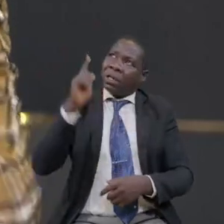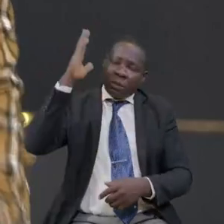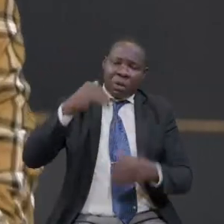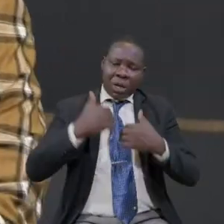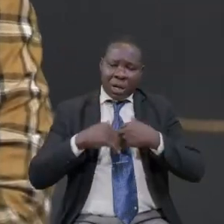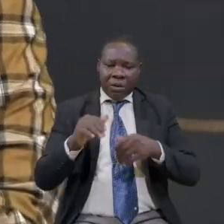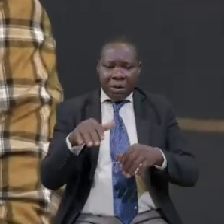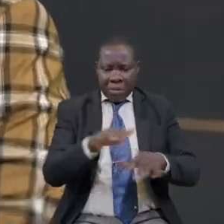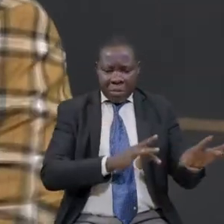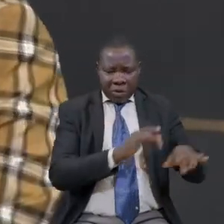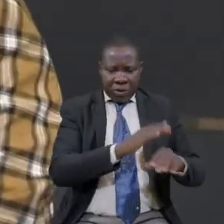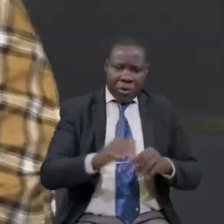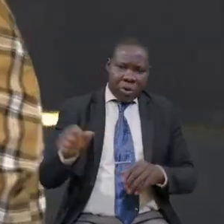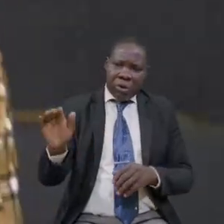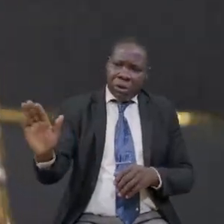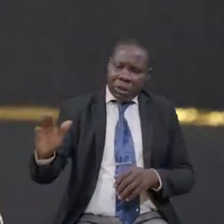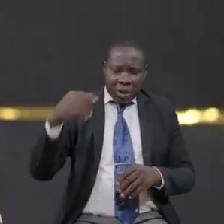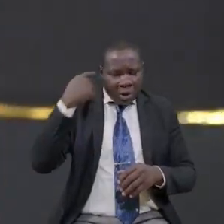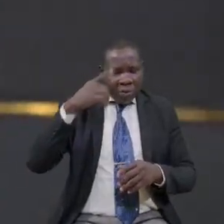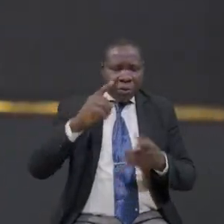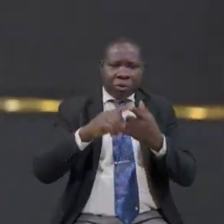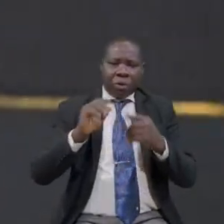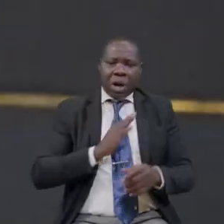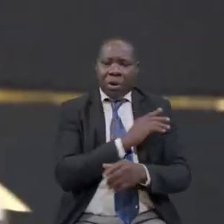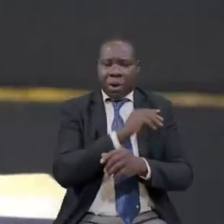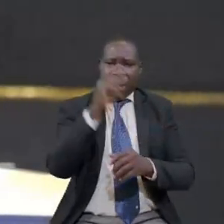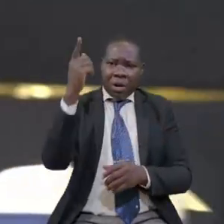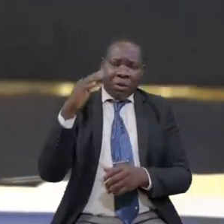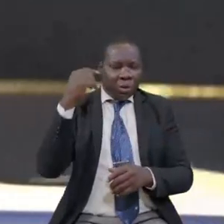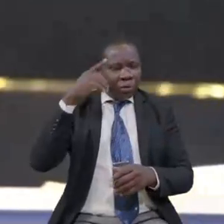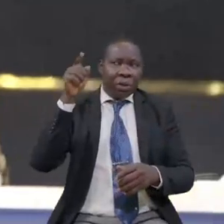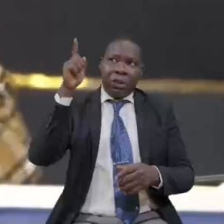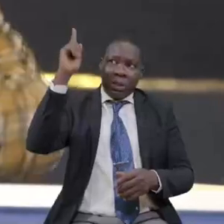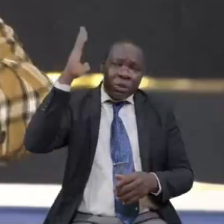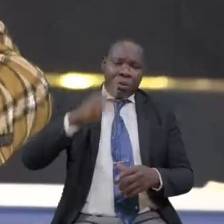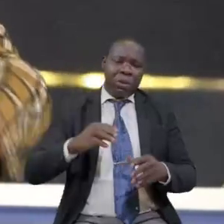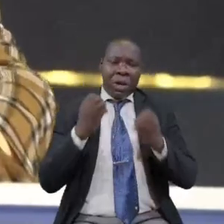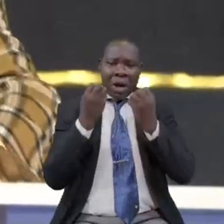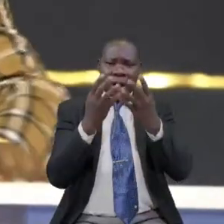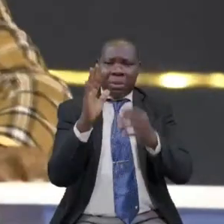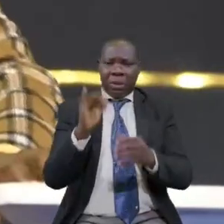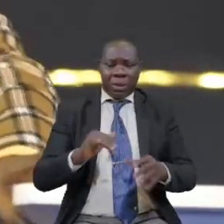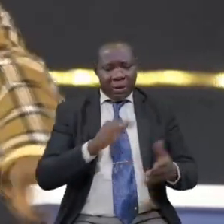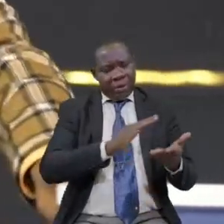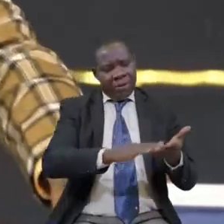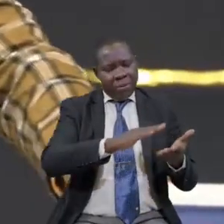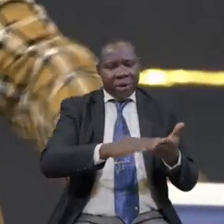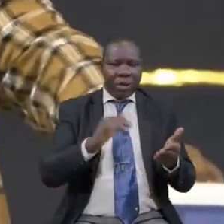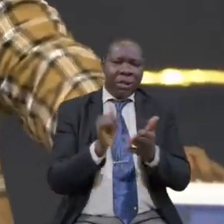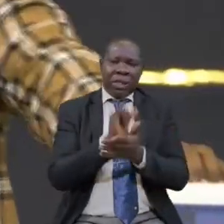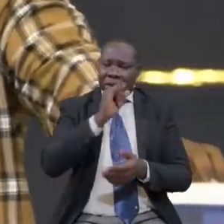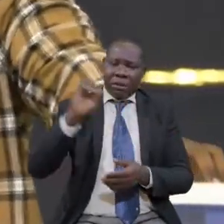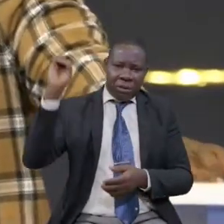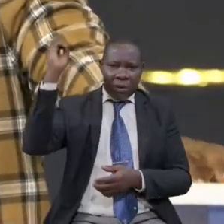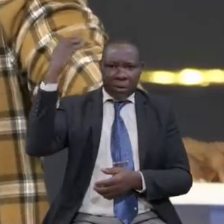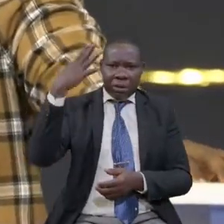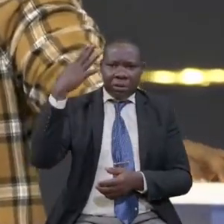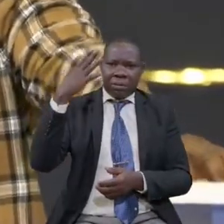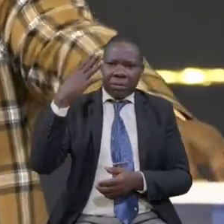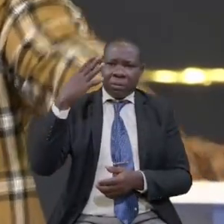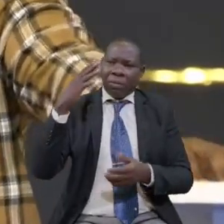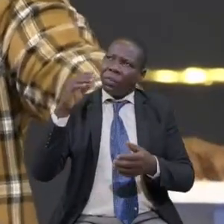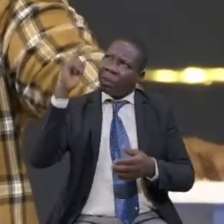Et c'est dit à notre, il dit que, qui aura pitié de lui, à notre Dieu qui ne se lasse pas de pardonner. C'est la grâce.